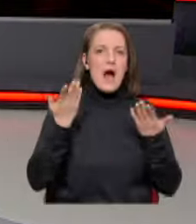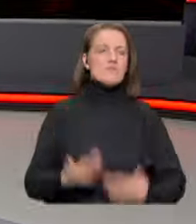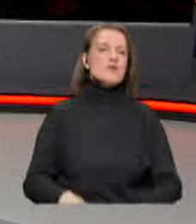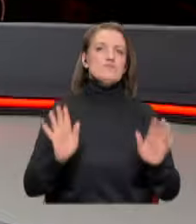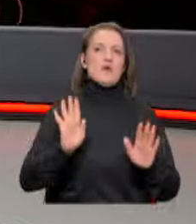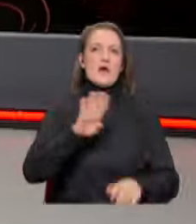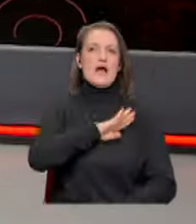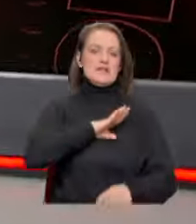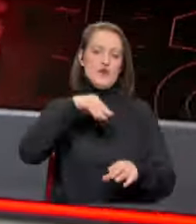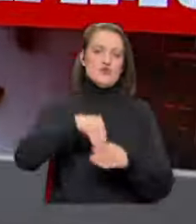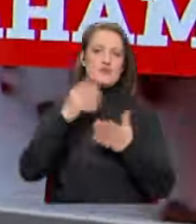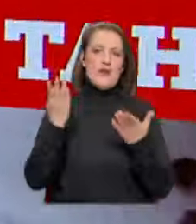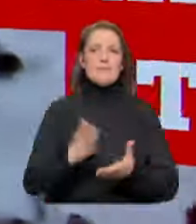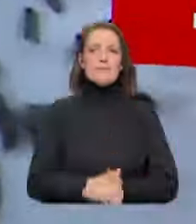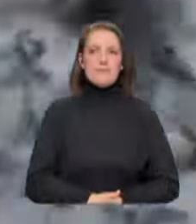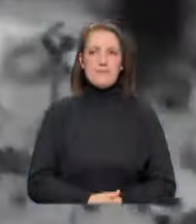yok